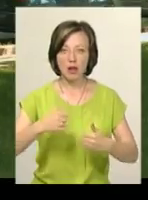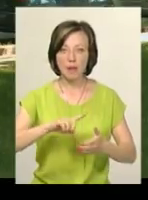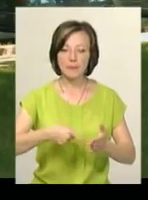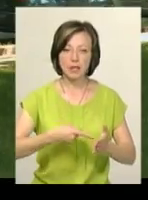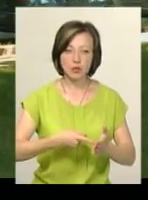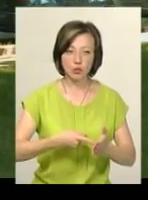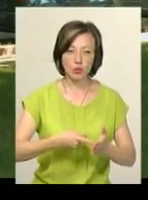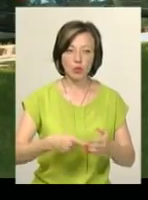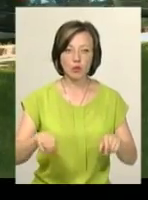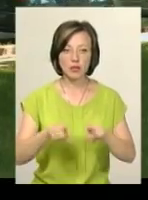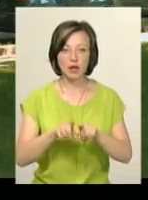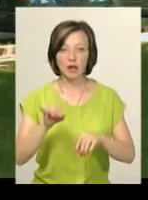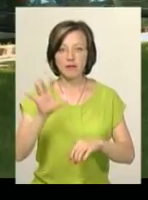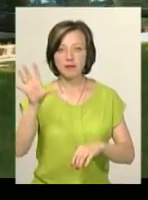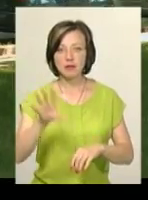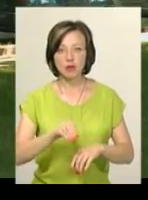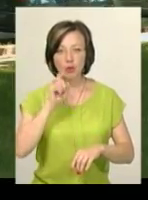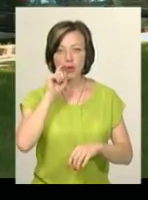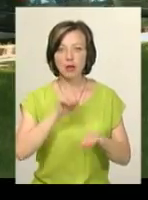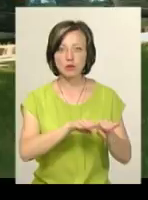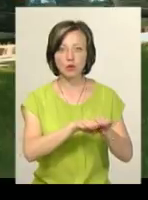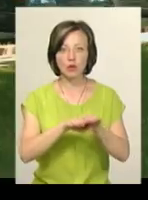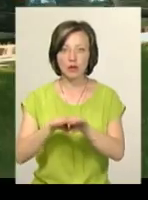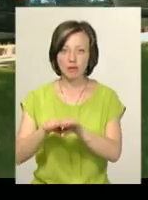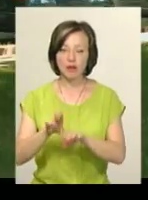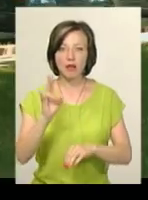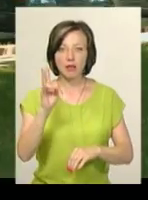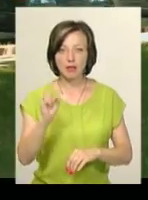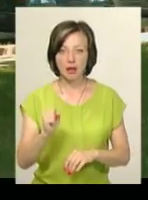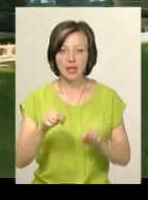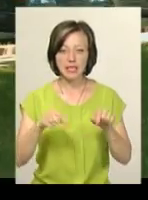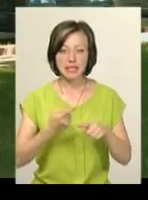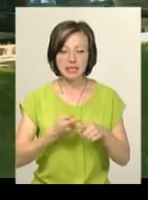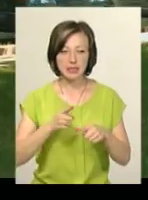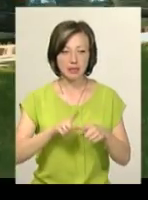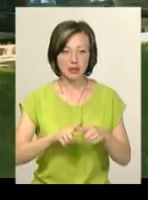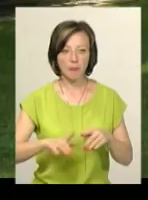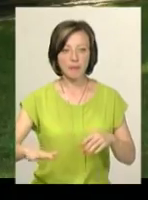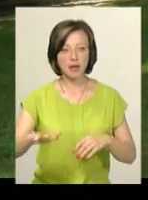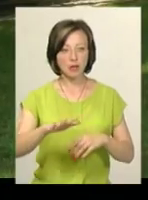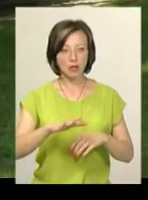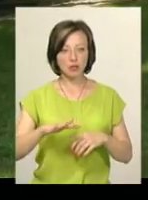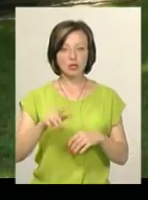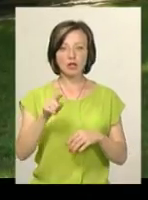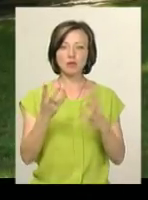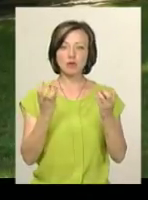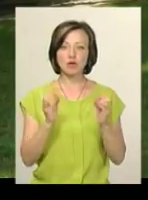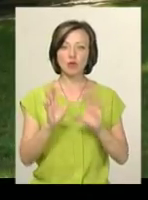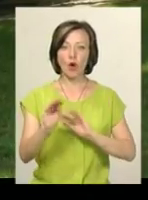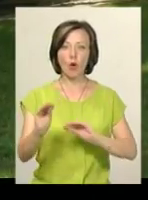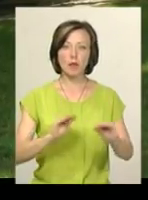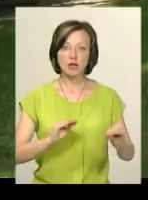міського, так і всеукраїнського рівня на цих майданчиках. Там ще буде